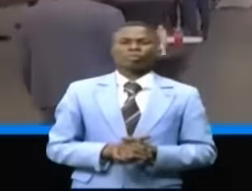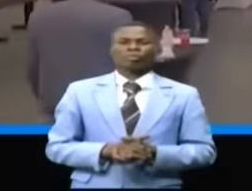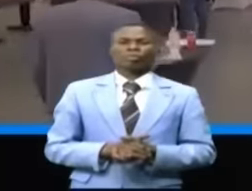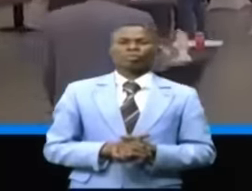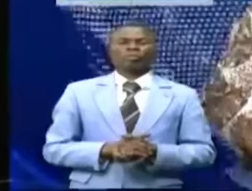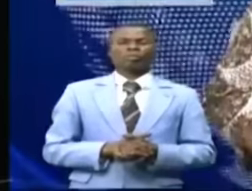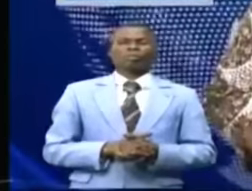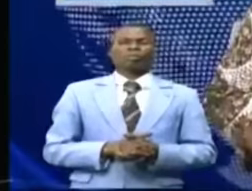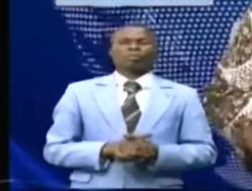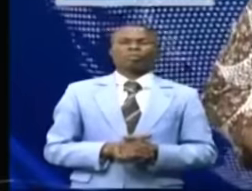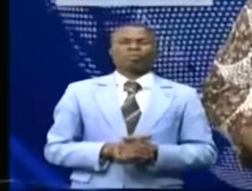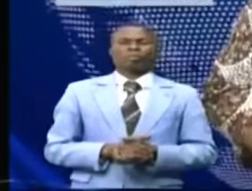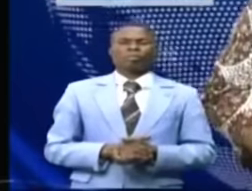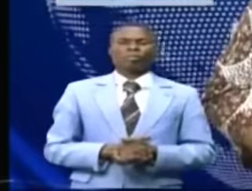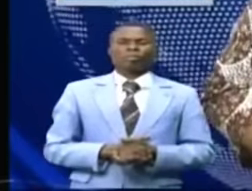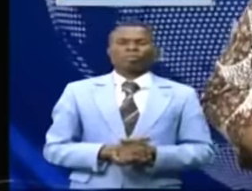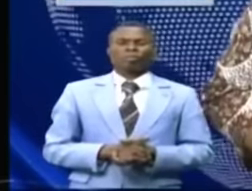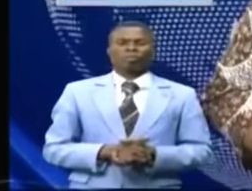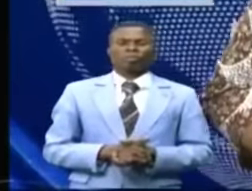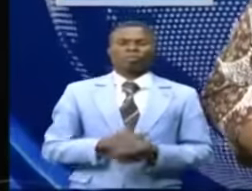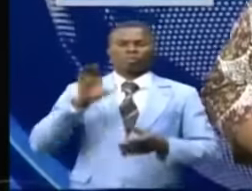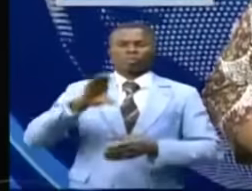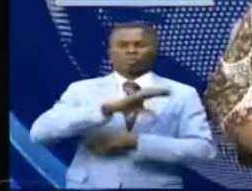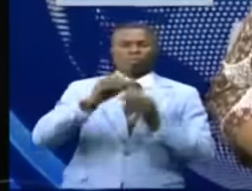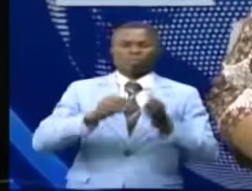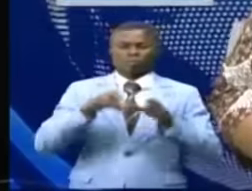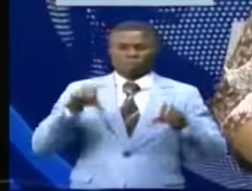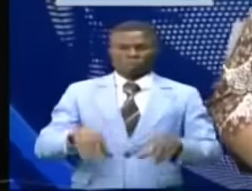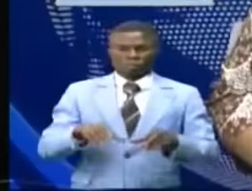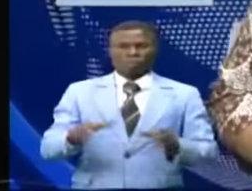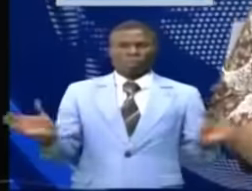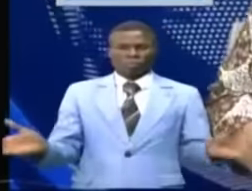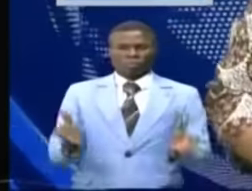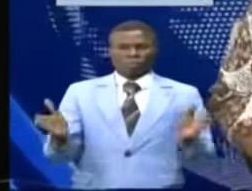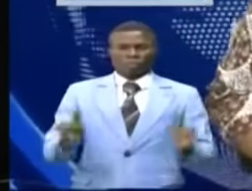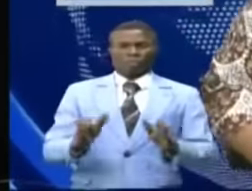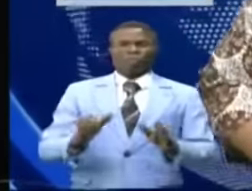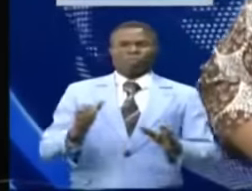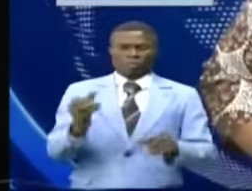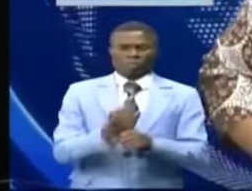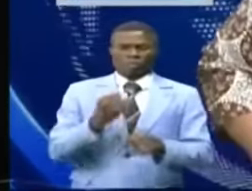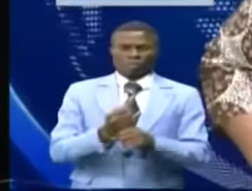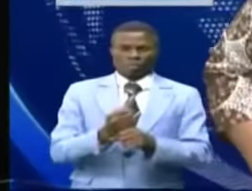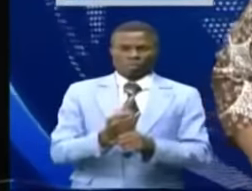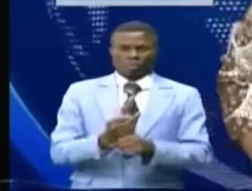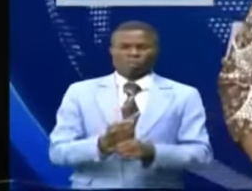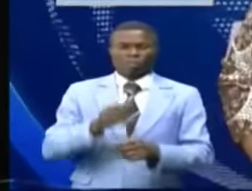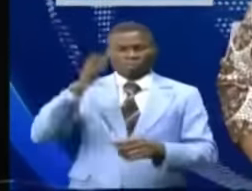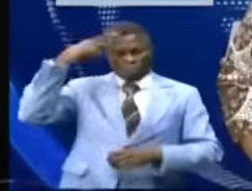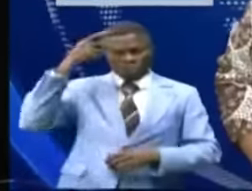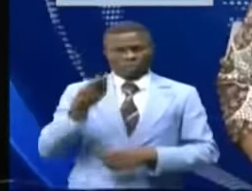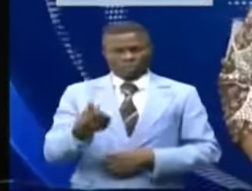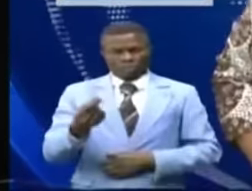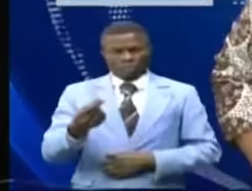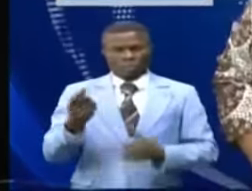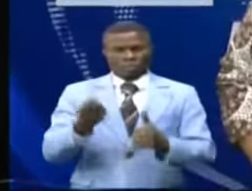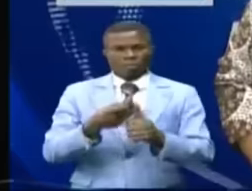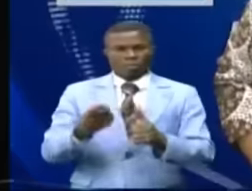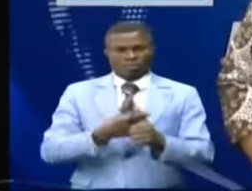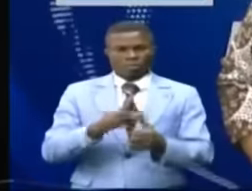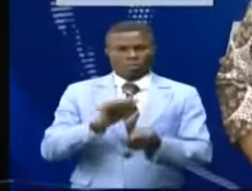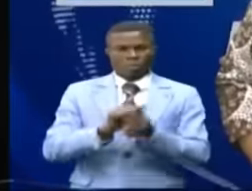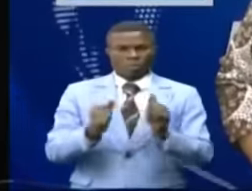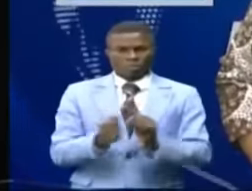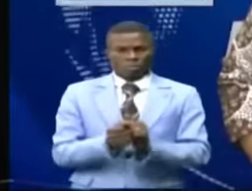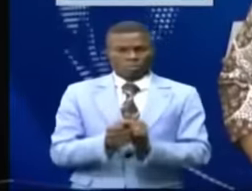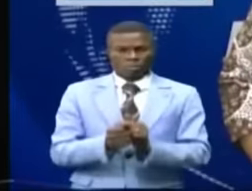Congolais. La Banque centrale du Congo va renforcer sa capacité dans la gestion de sa politique monétaire, surtout en ce qui